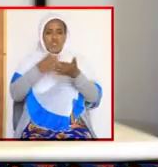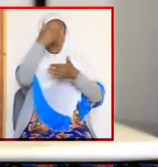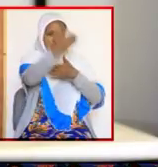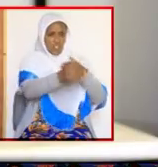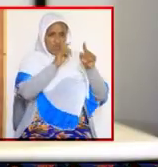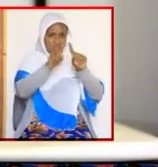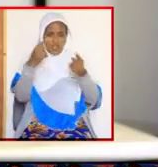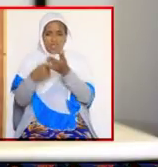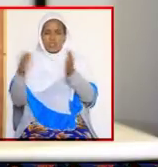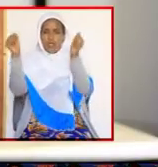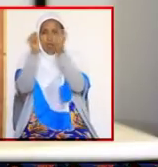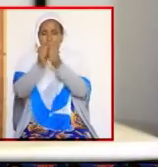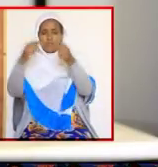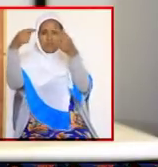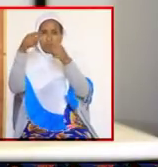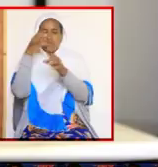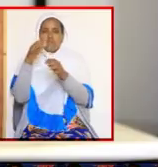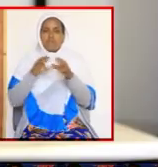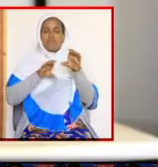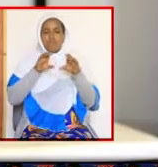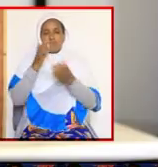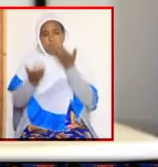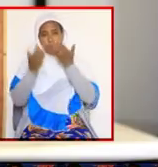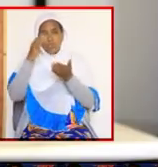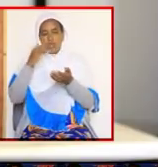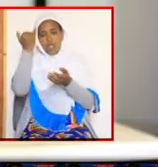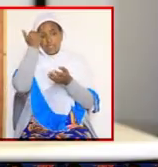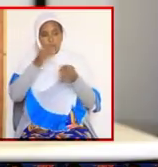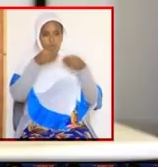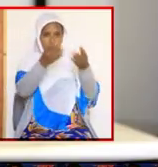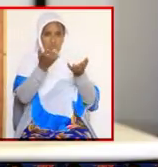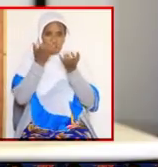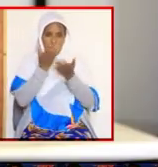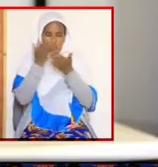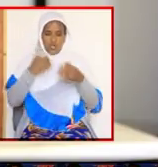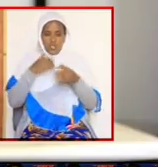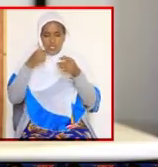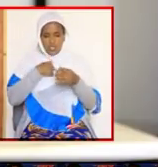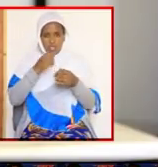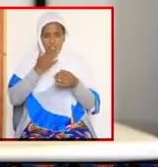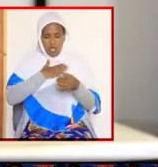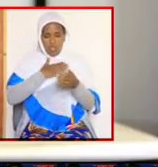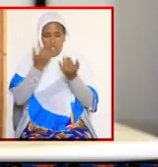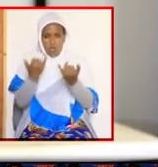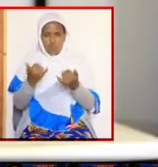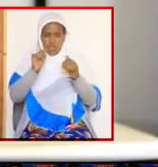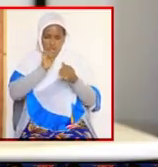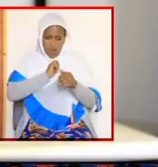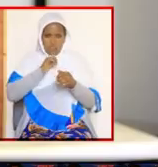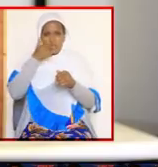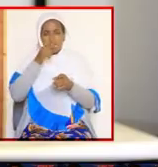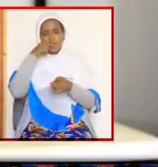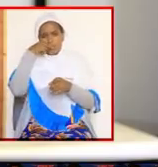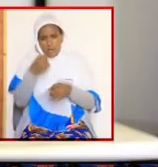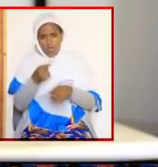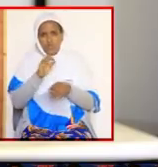ከዚህ በተረፈ ግን ከዚህ ጋር አብሬ ምናልባት ላነሳው የምፈልገው ነገር ቢኖር አሁን እኔ የራሴ ብዬ